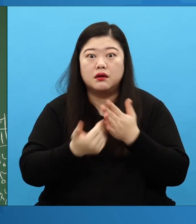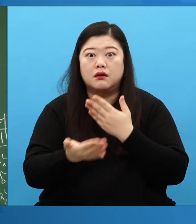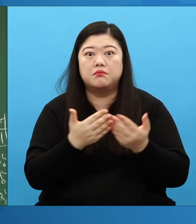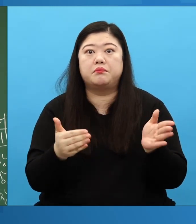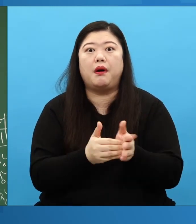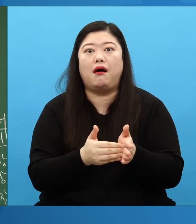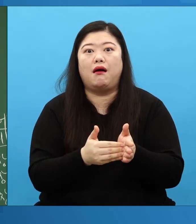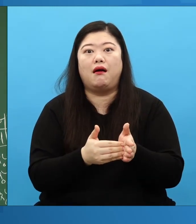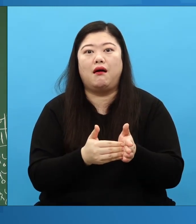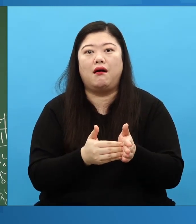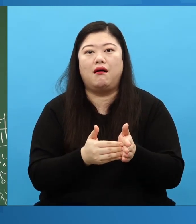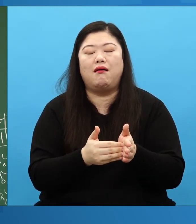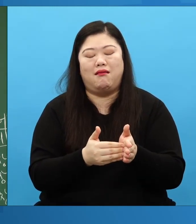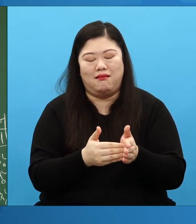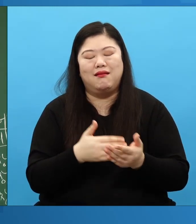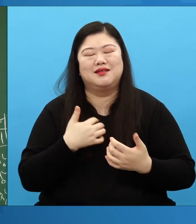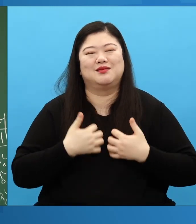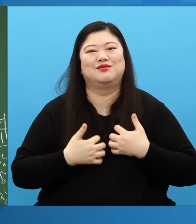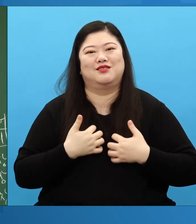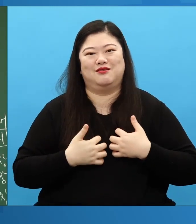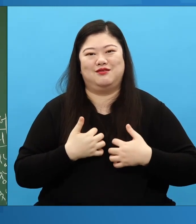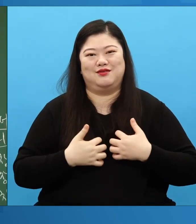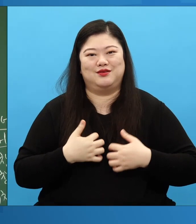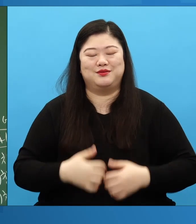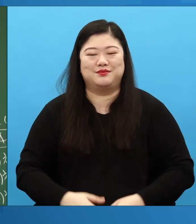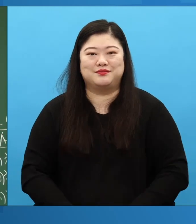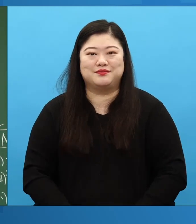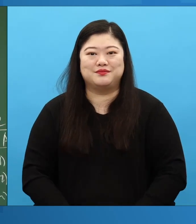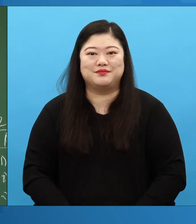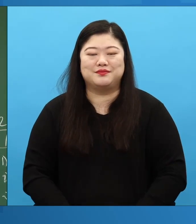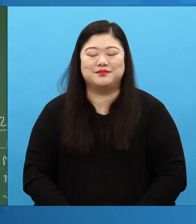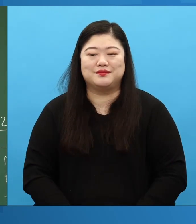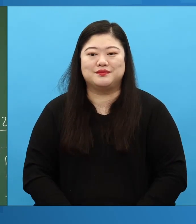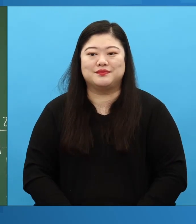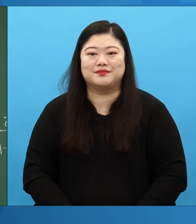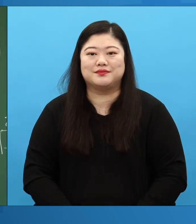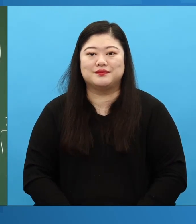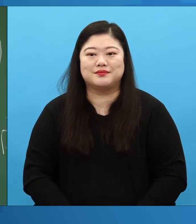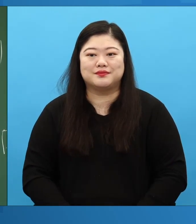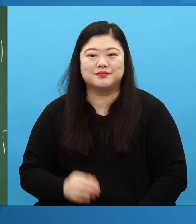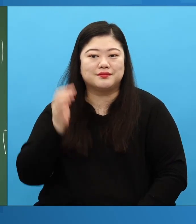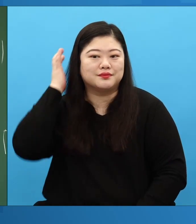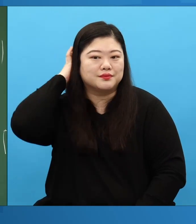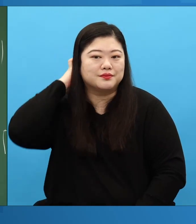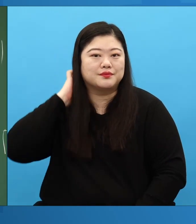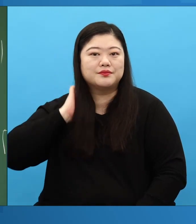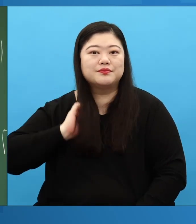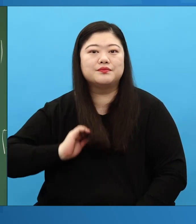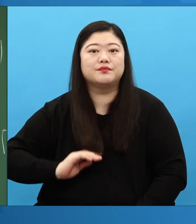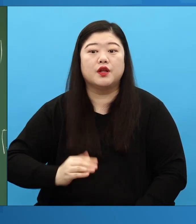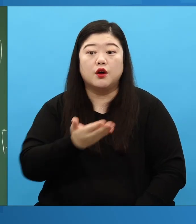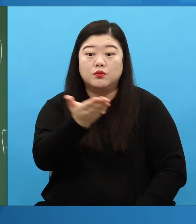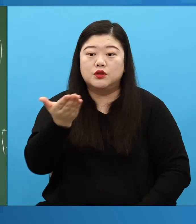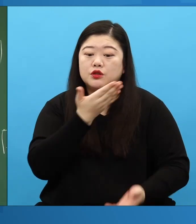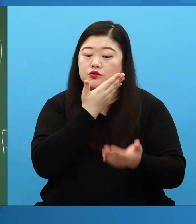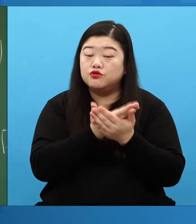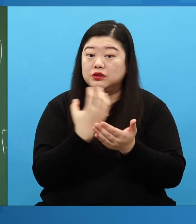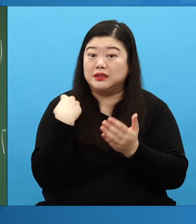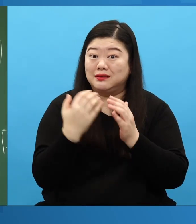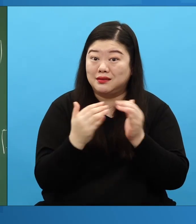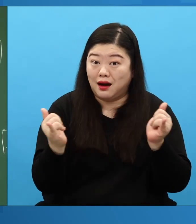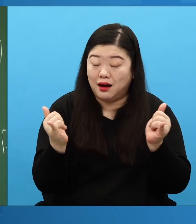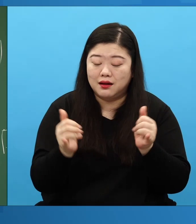the enjoyment of prayer. 그렇다면 이걸 통해서 우리 중직자분들, 산업인들은